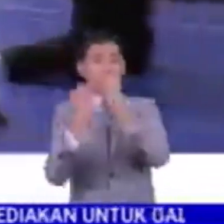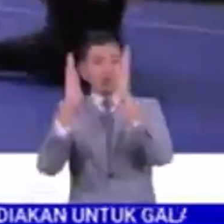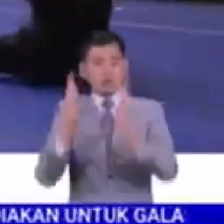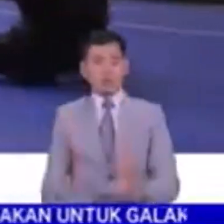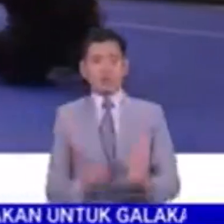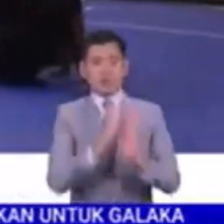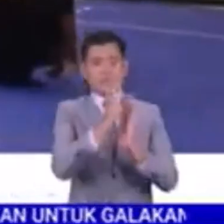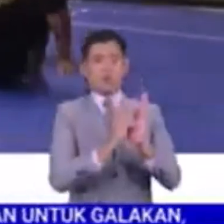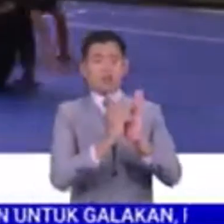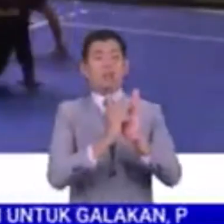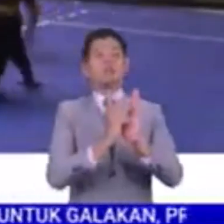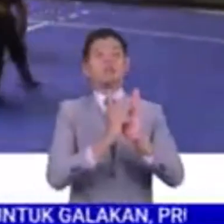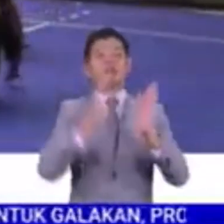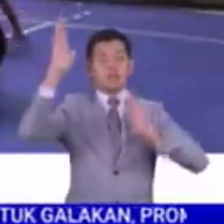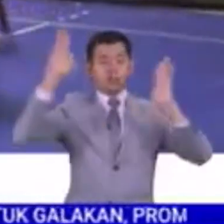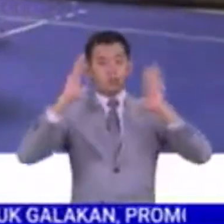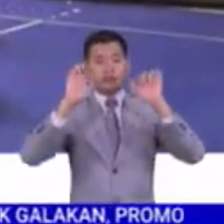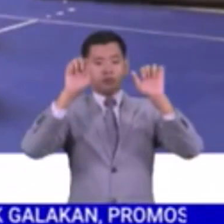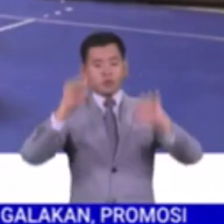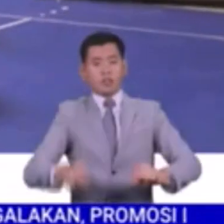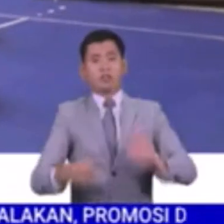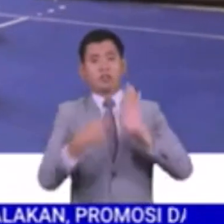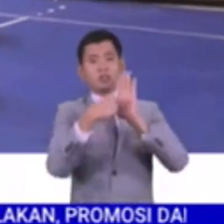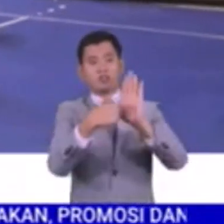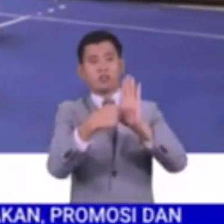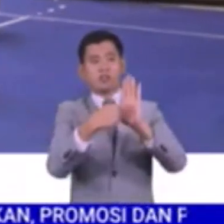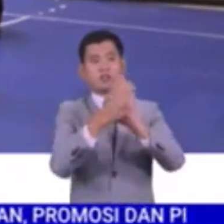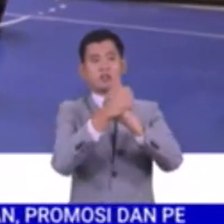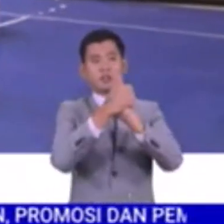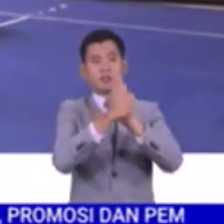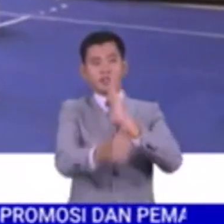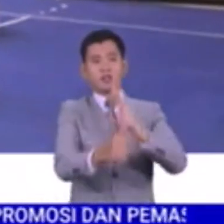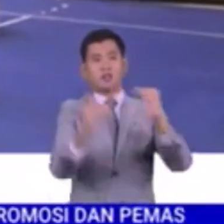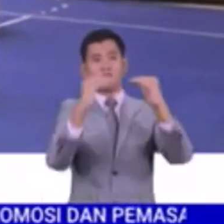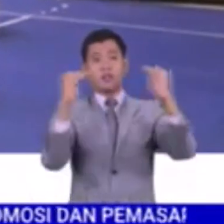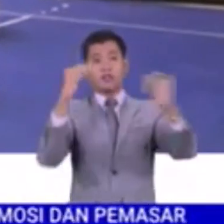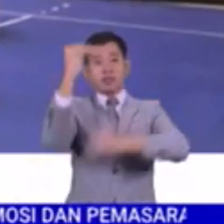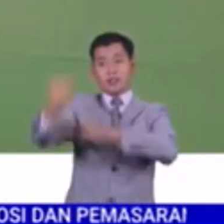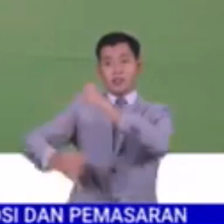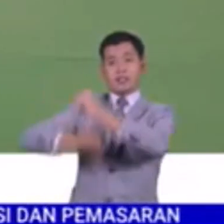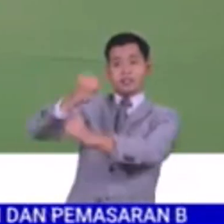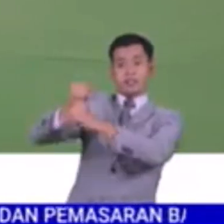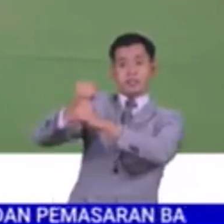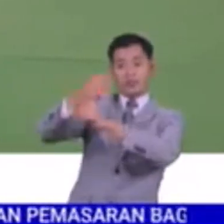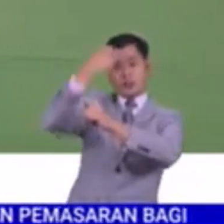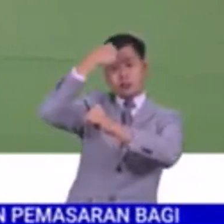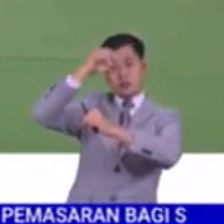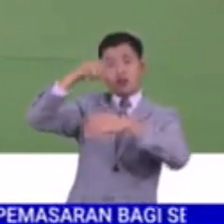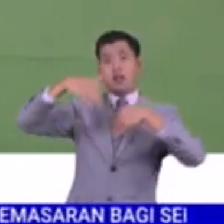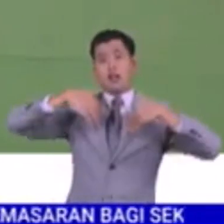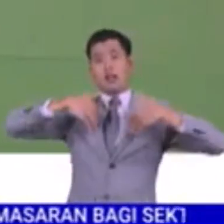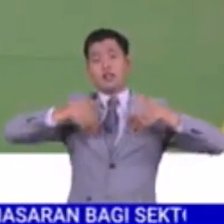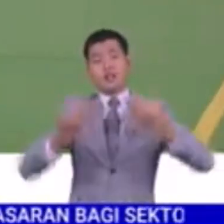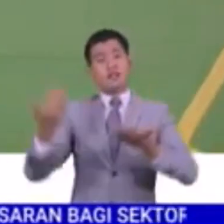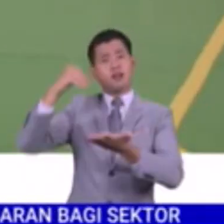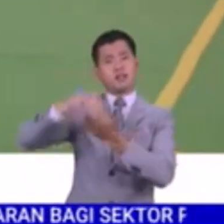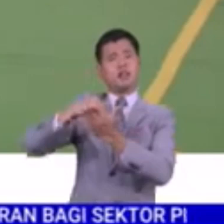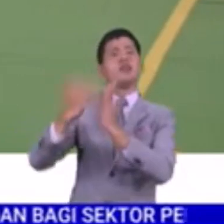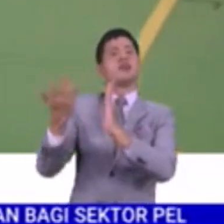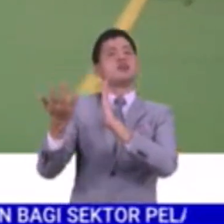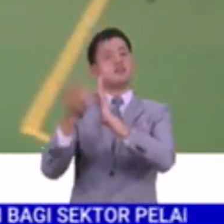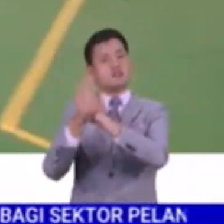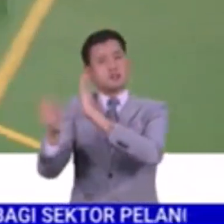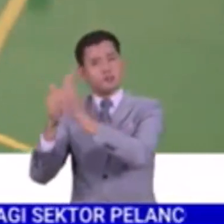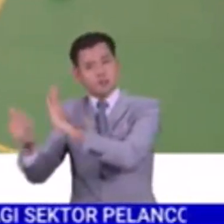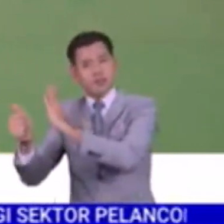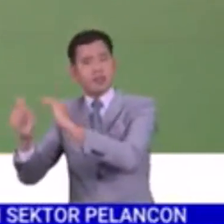memiliki potensi besar untuk menyerah di peringkat antar bangsa demi melahirkan lebih ramai bakat-bakat